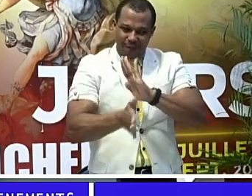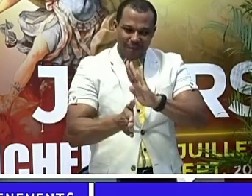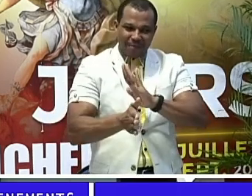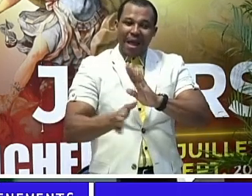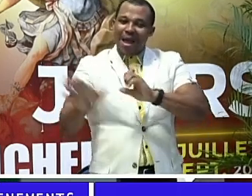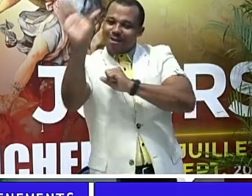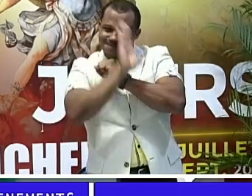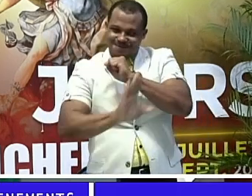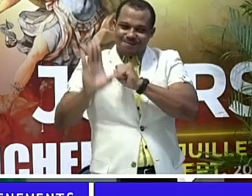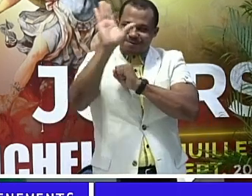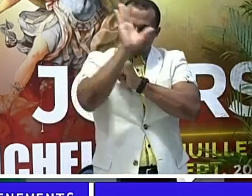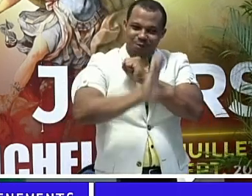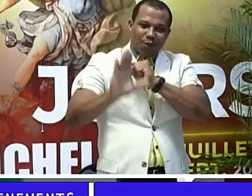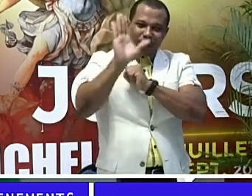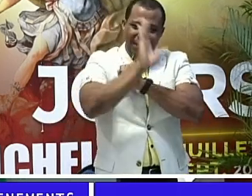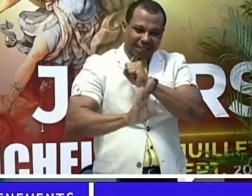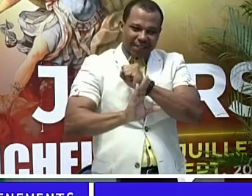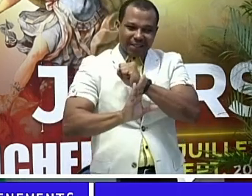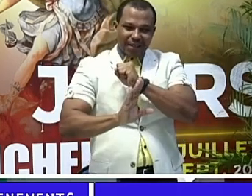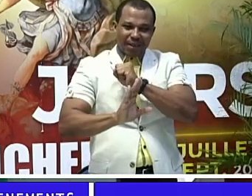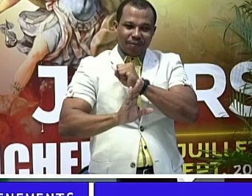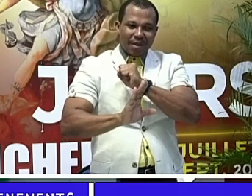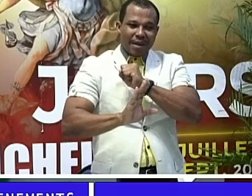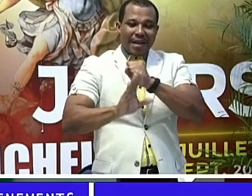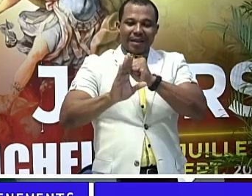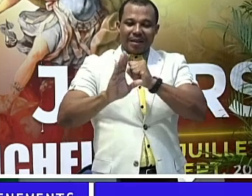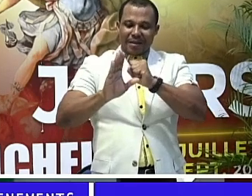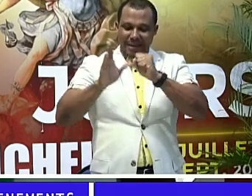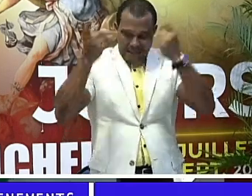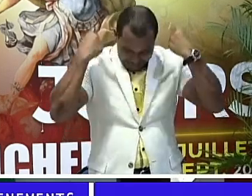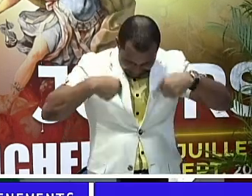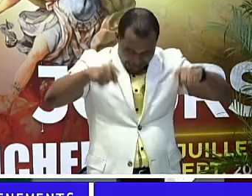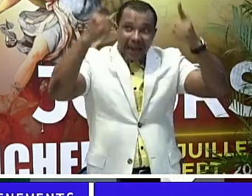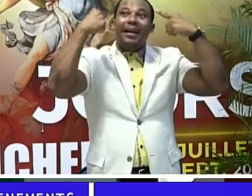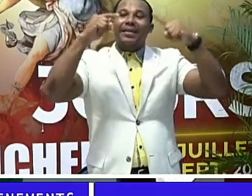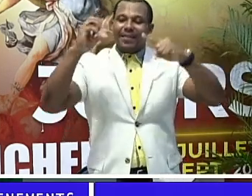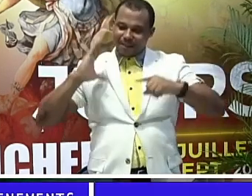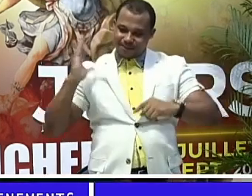la beauté de notre terre. Exauce notre prière.